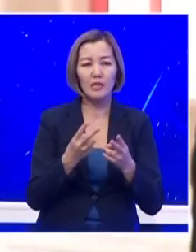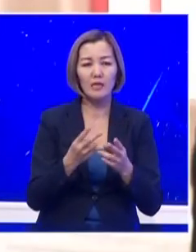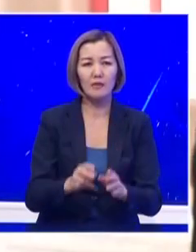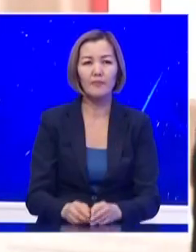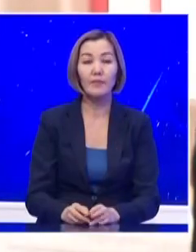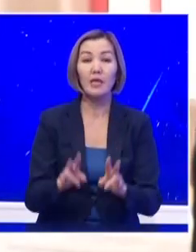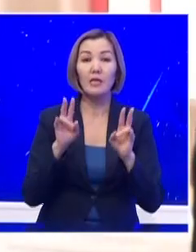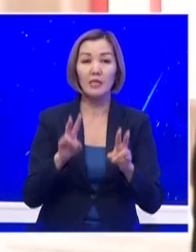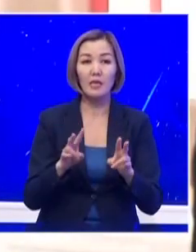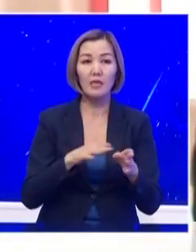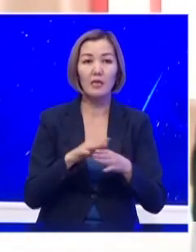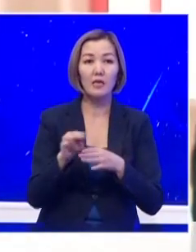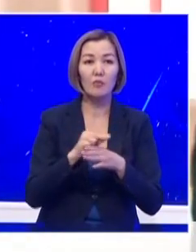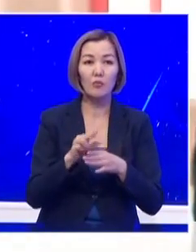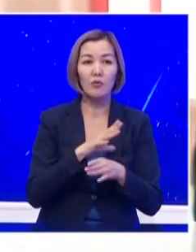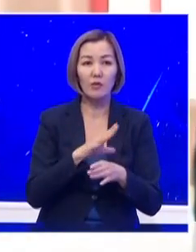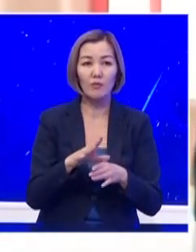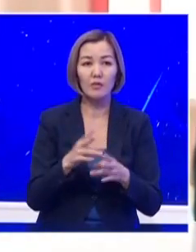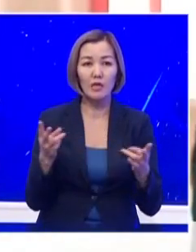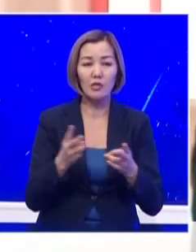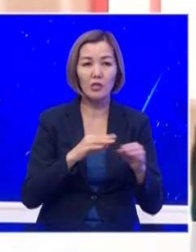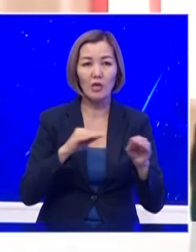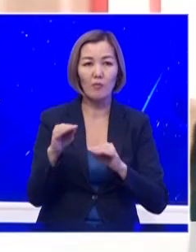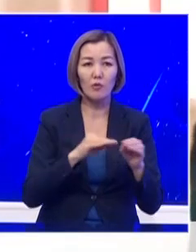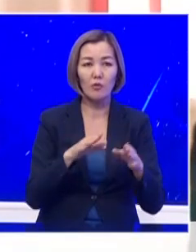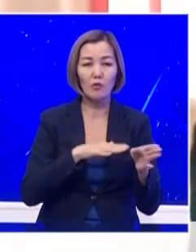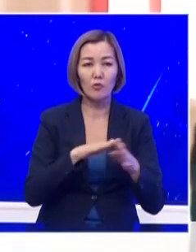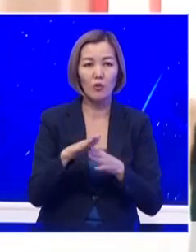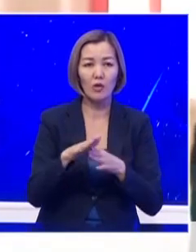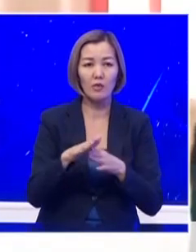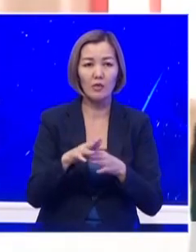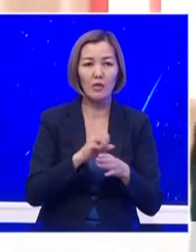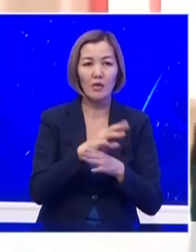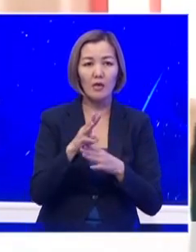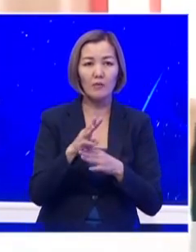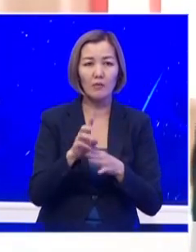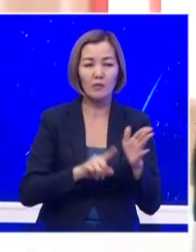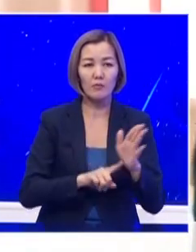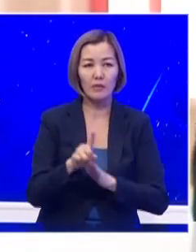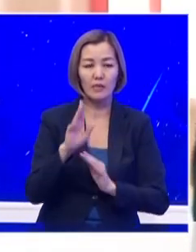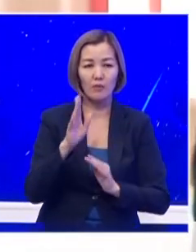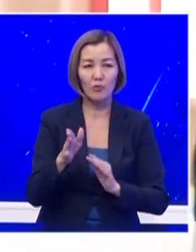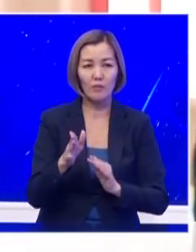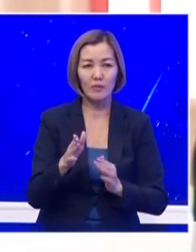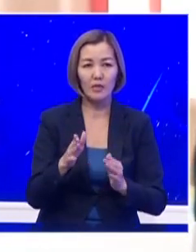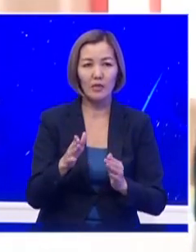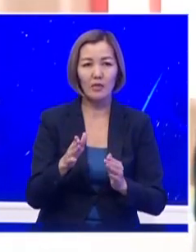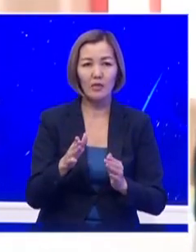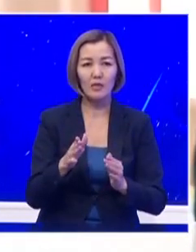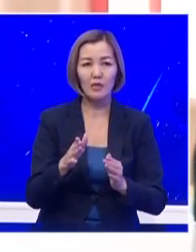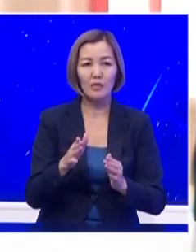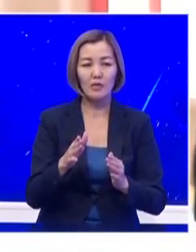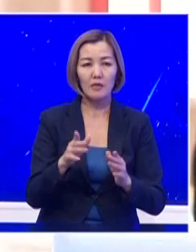қана ремонт емес, тиісті жабдықтарменен толыққанды қамтамасыз етуді қолға алатын боламыз. Бірақ шын балаға